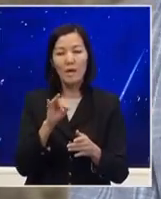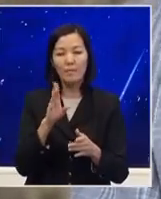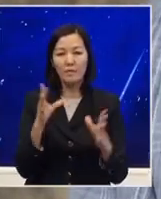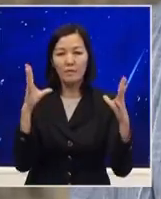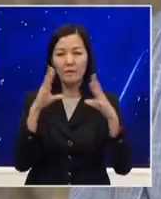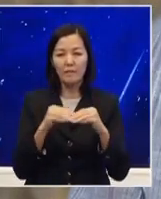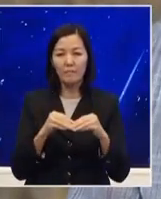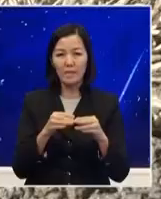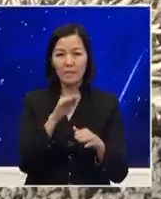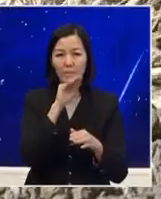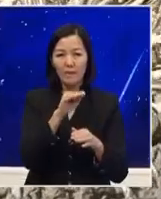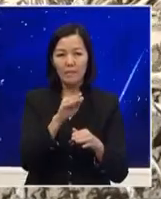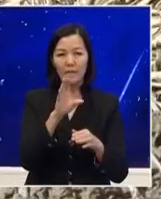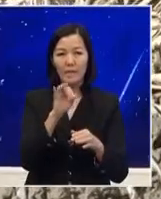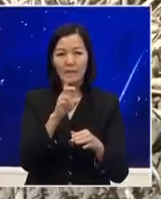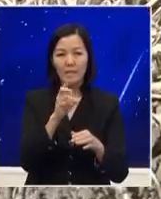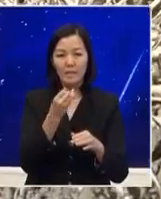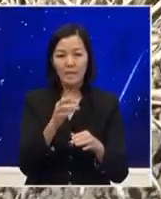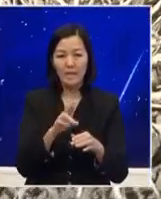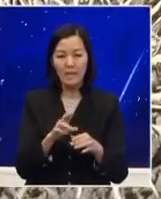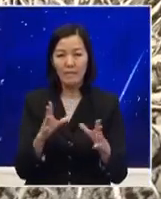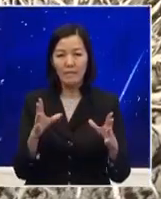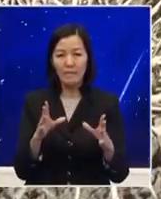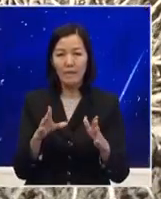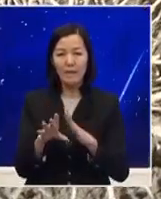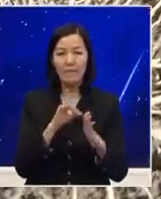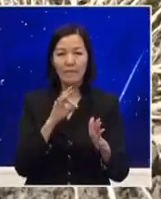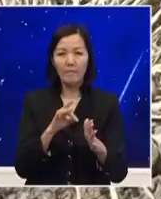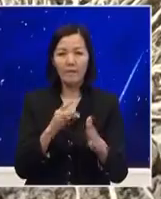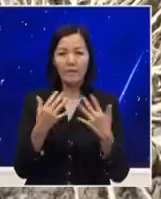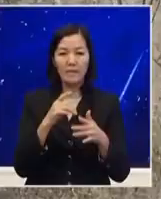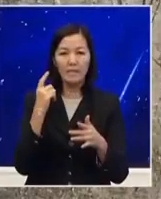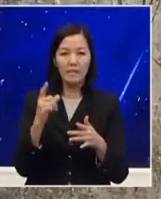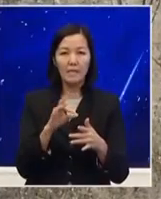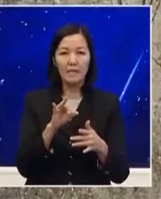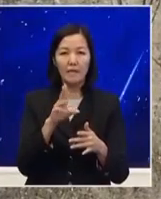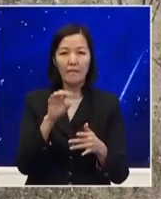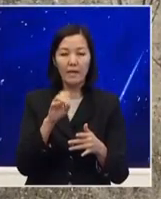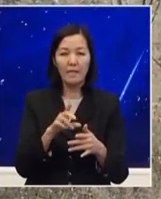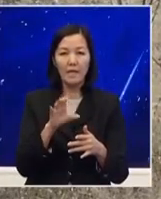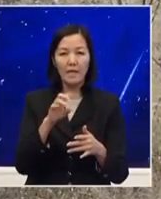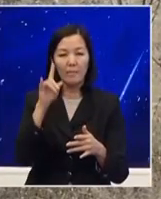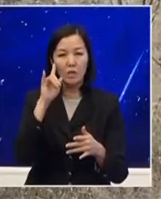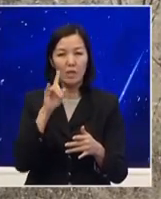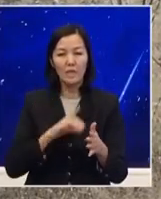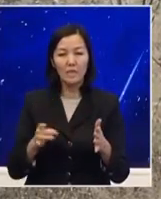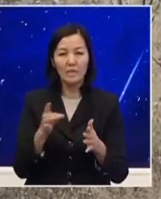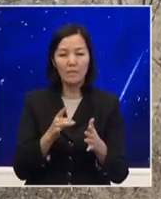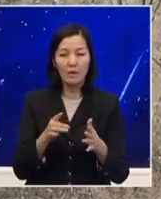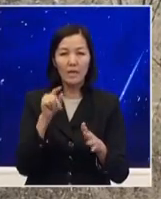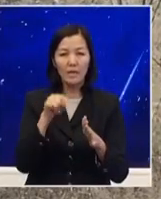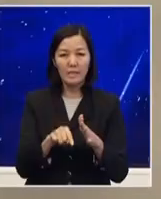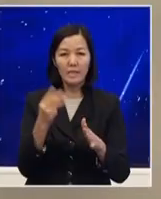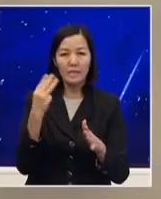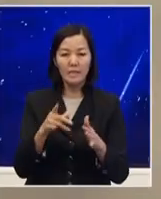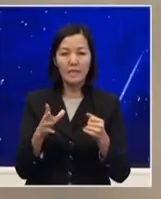совместно с профессором Сергеем Алейченко. Базой проекта выбрано крестьянское хозяйство Ивана Хишкова в Ембекши-Казахском районе. Здесь на